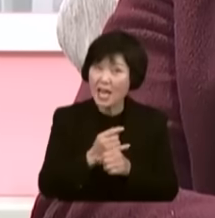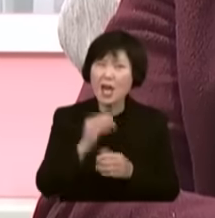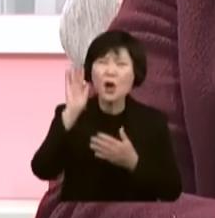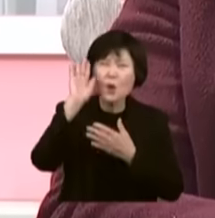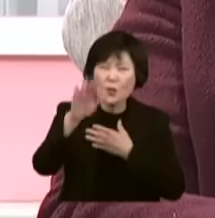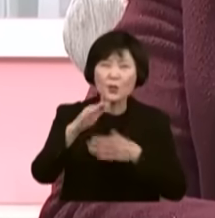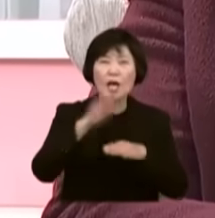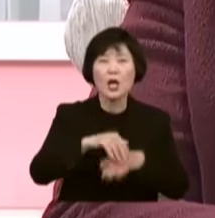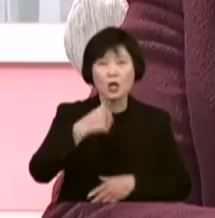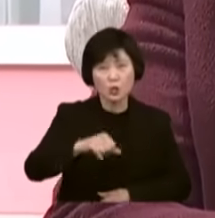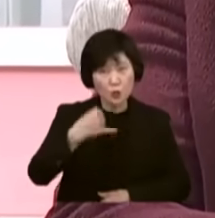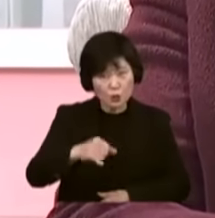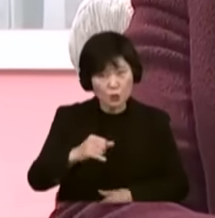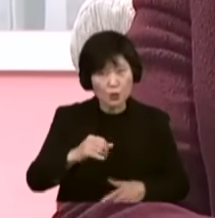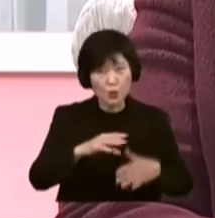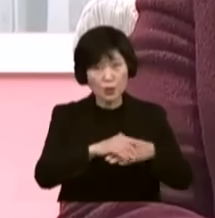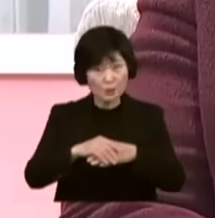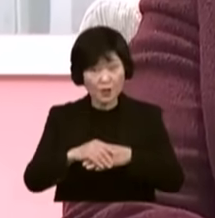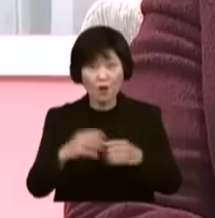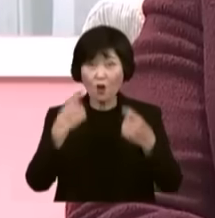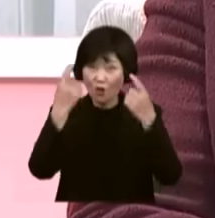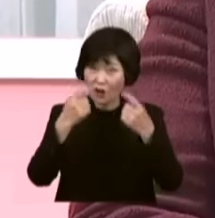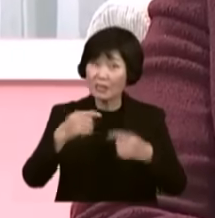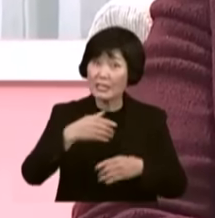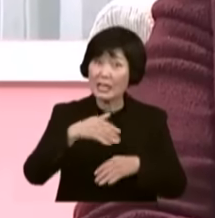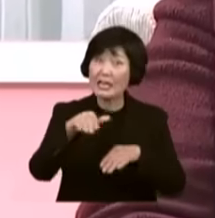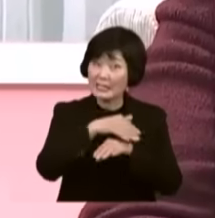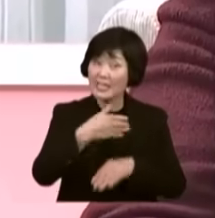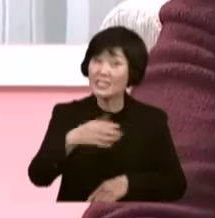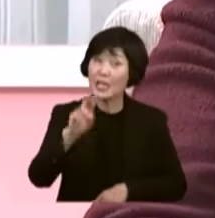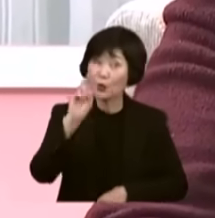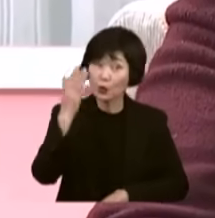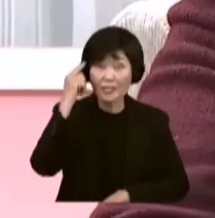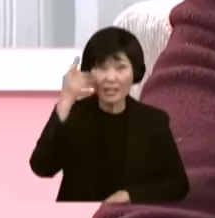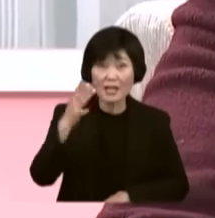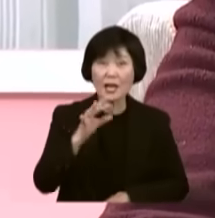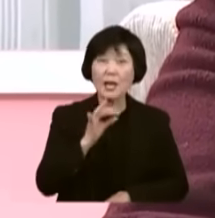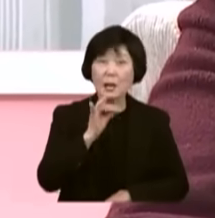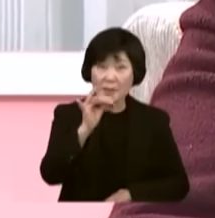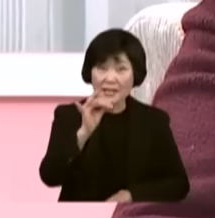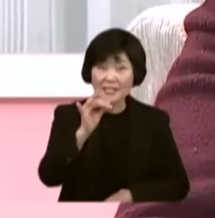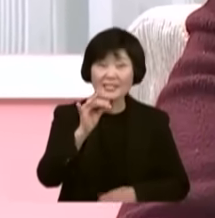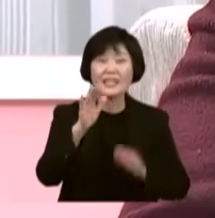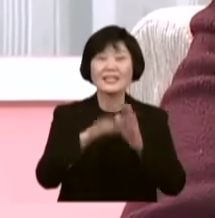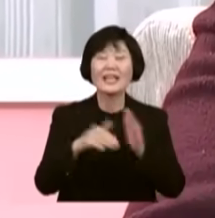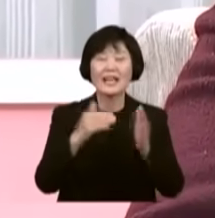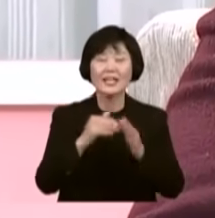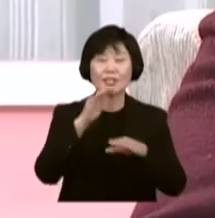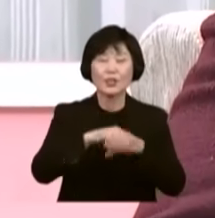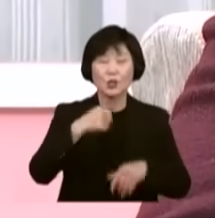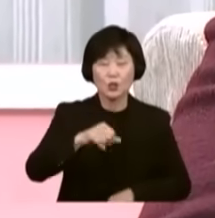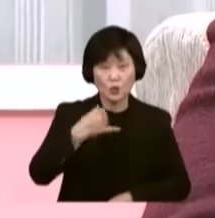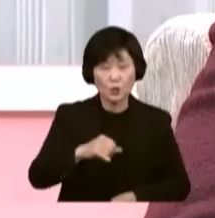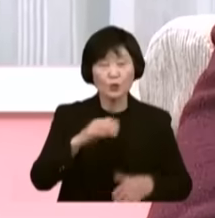여행도 다녀야지. 100세 넘어서까지 건강하게 손주들 손잡고 여행 다닐 수 있게 해달라고